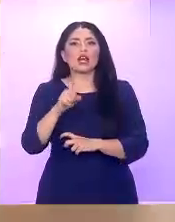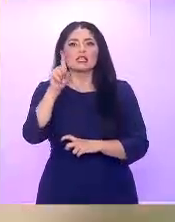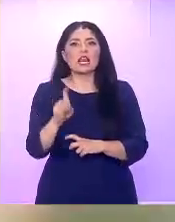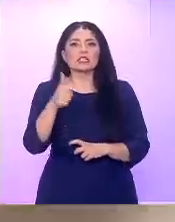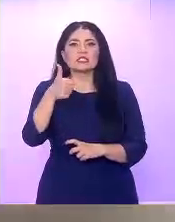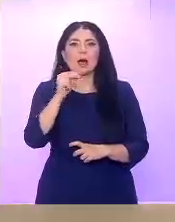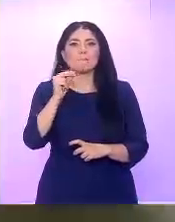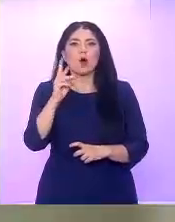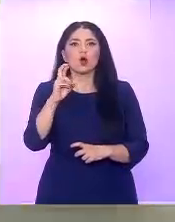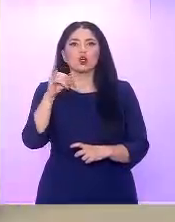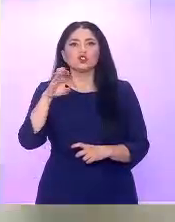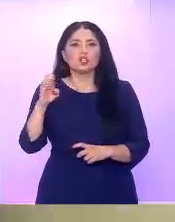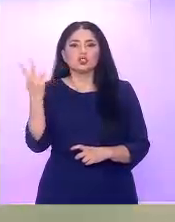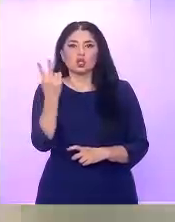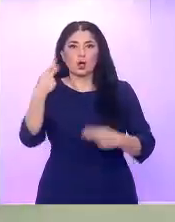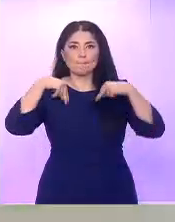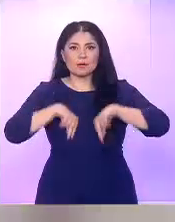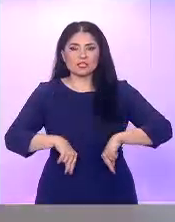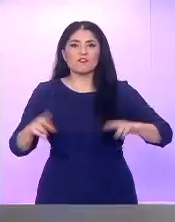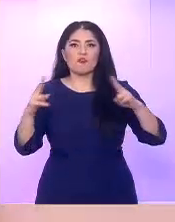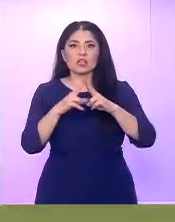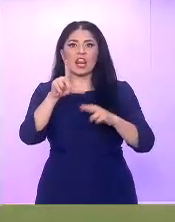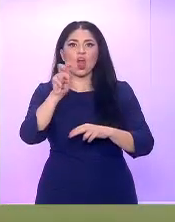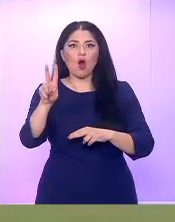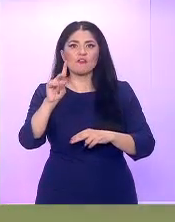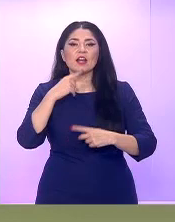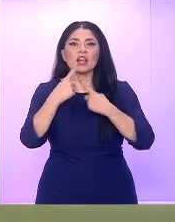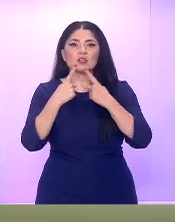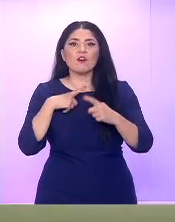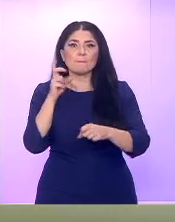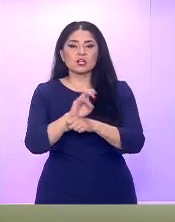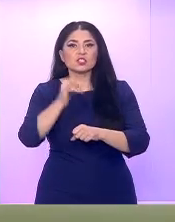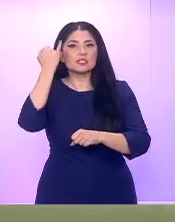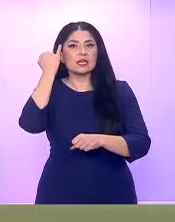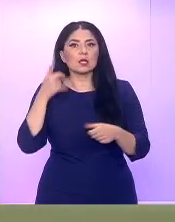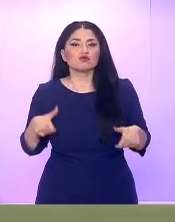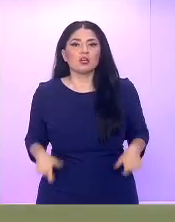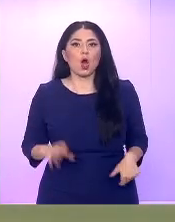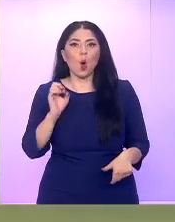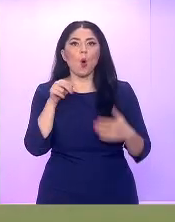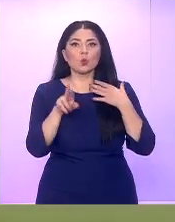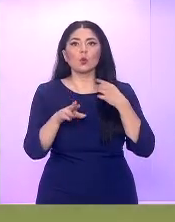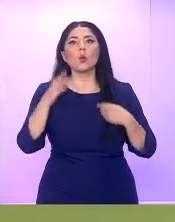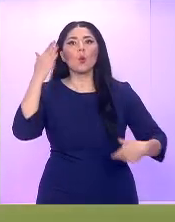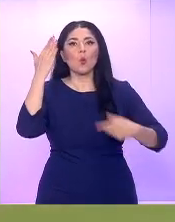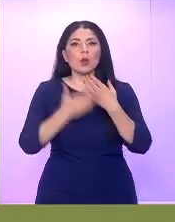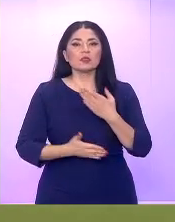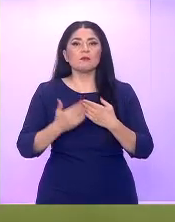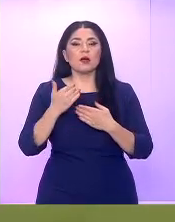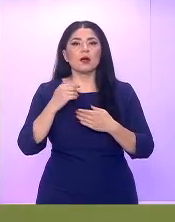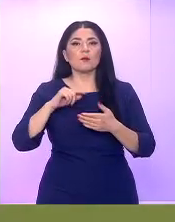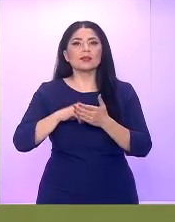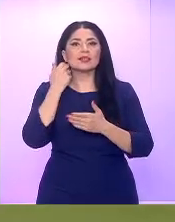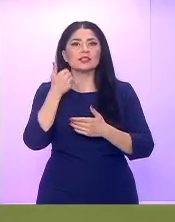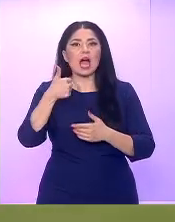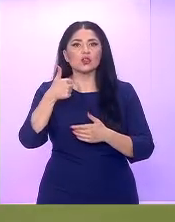centralei nucleare de la Zaporojie. Cei doi președinți se vor întâlni la Lviv, iar la discuție va participa și secretarul general ONU. Ultima oară când